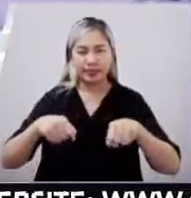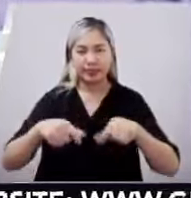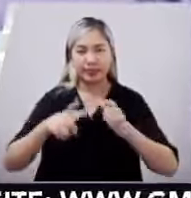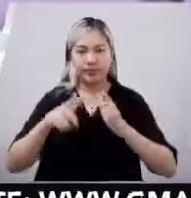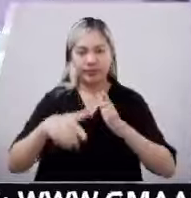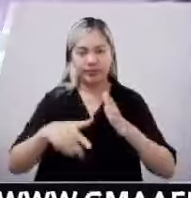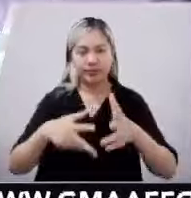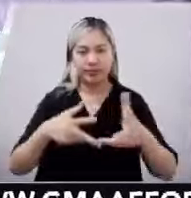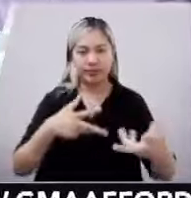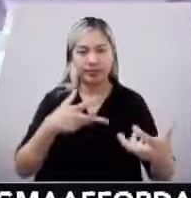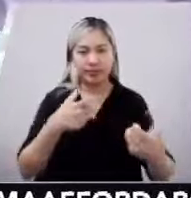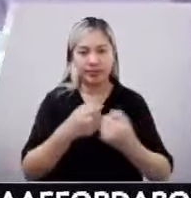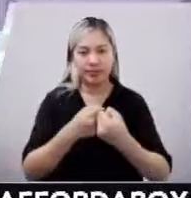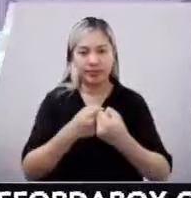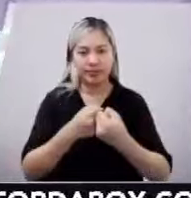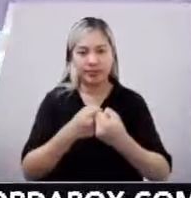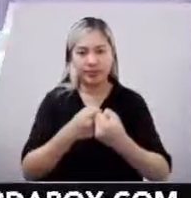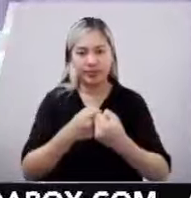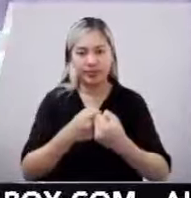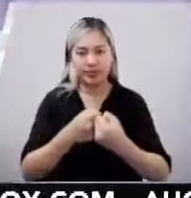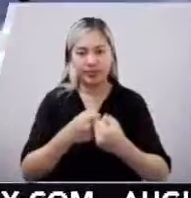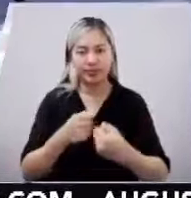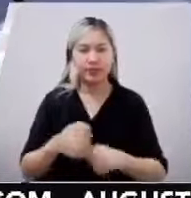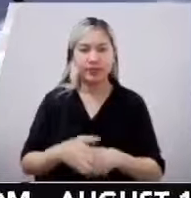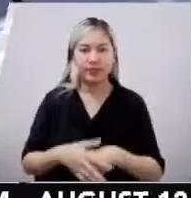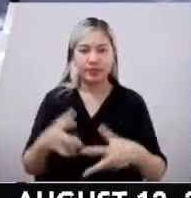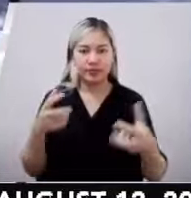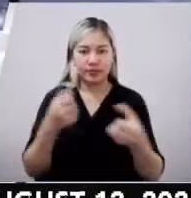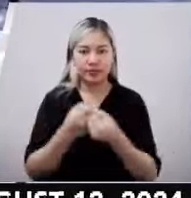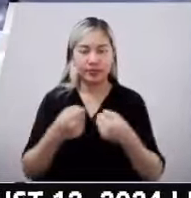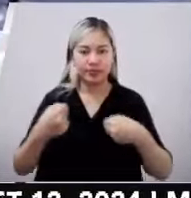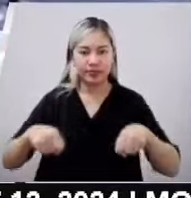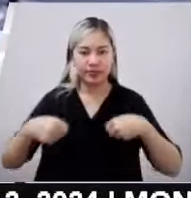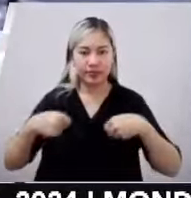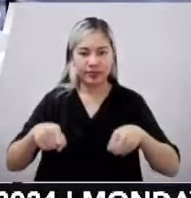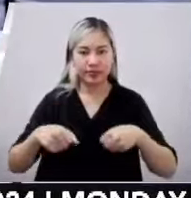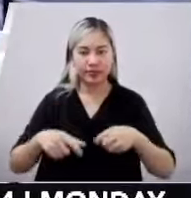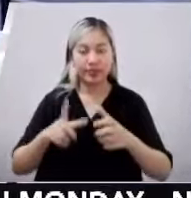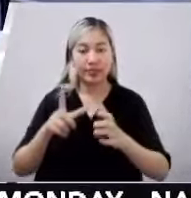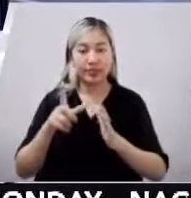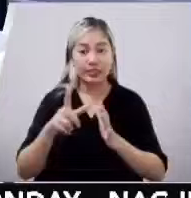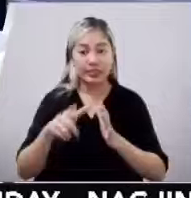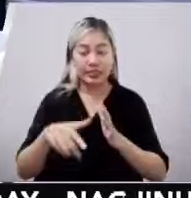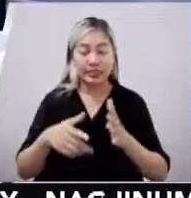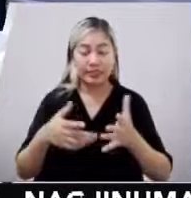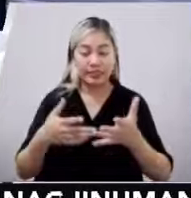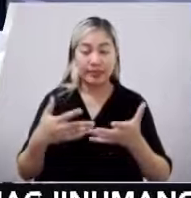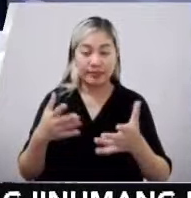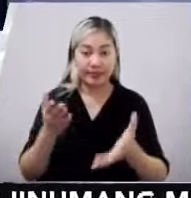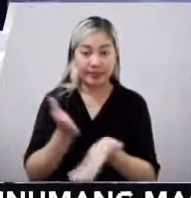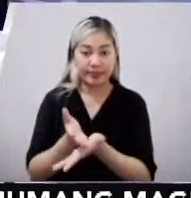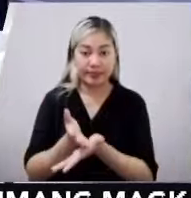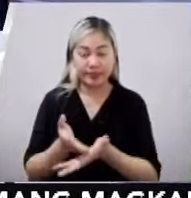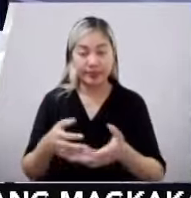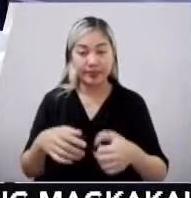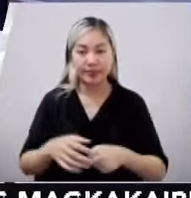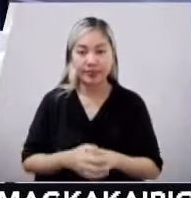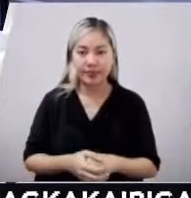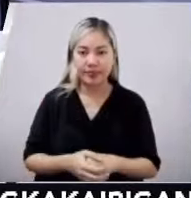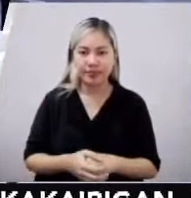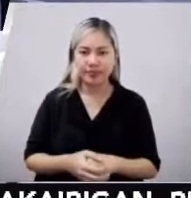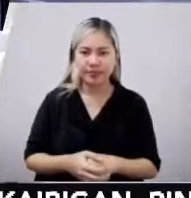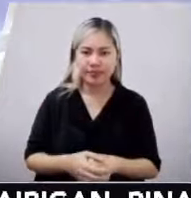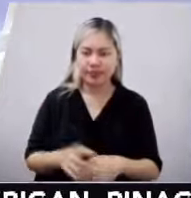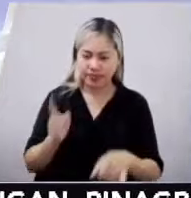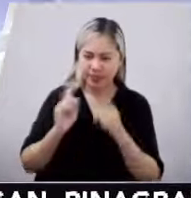driver hanggang sa sumalpok sa paparating na motorsiklo. Ilang segundong huminto ang rider ng motorsiklo at tila kinausap ang nakabangga